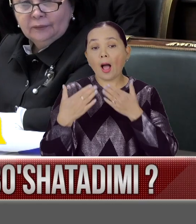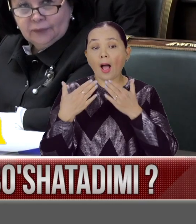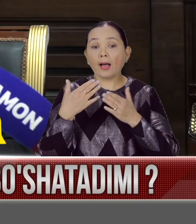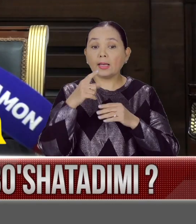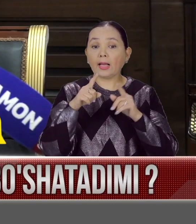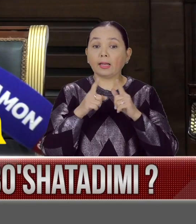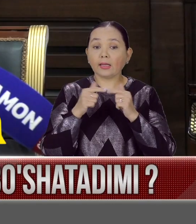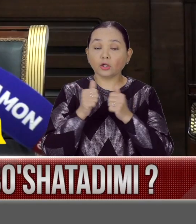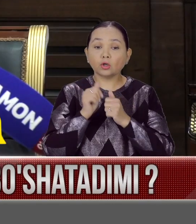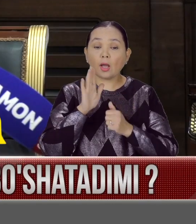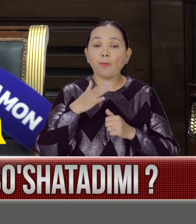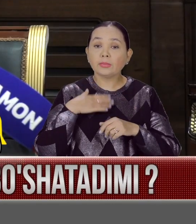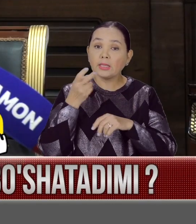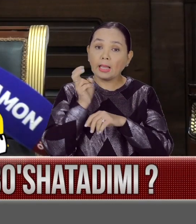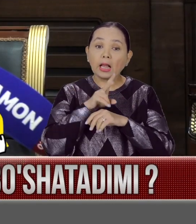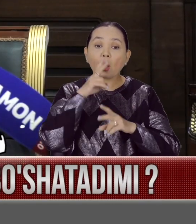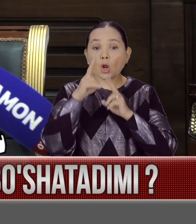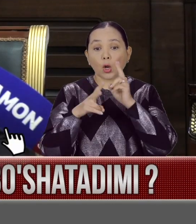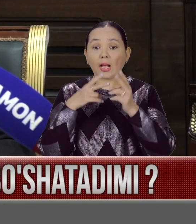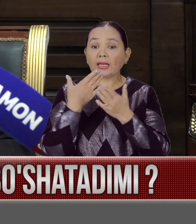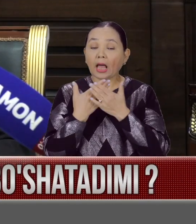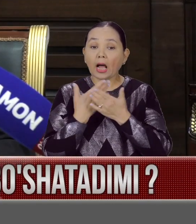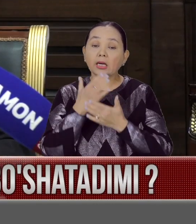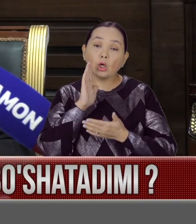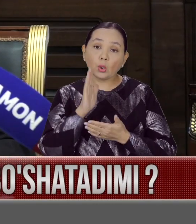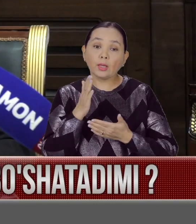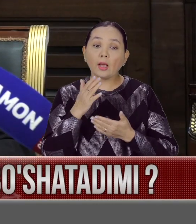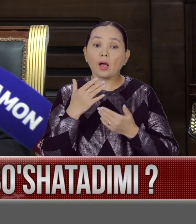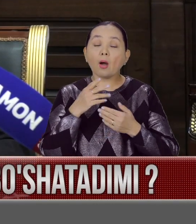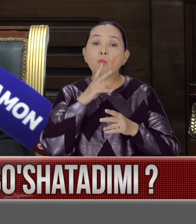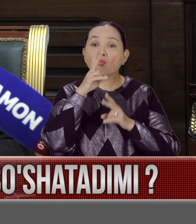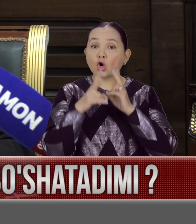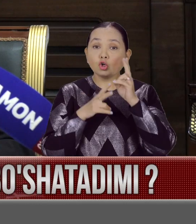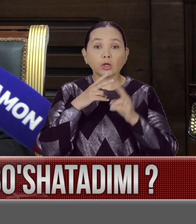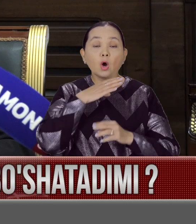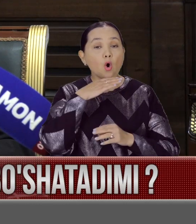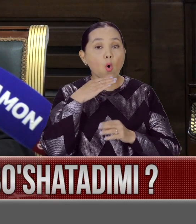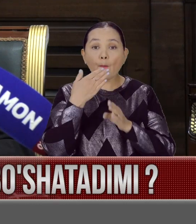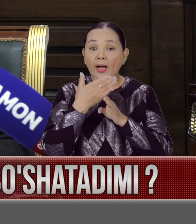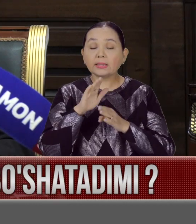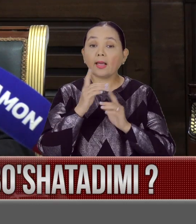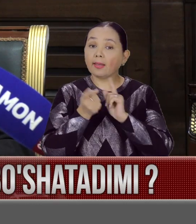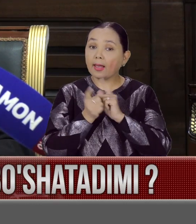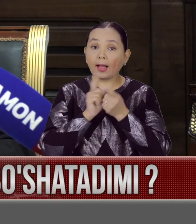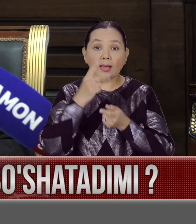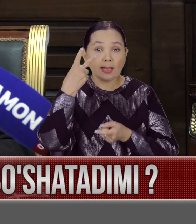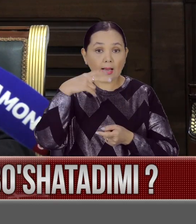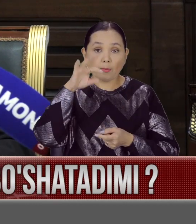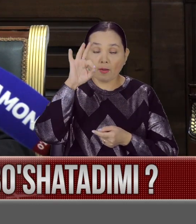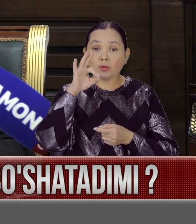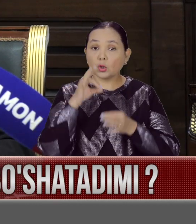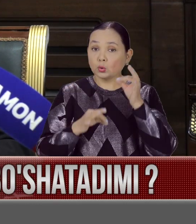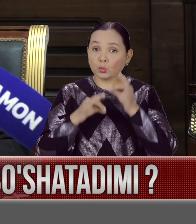tashkil etilgandan beri bizga kelayotgan murojaatlarni tahlil qilganimizda esa murojaatlarning eng ko'p qismi, ya'ni 20%